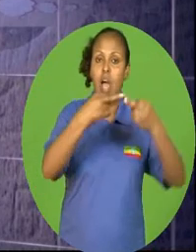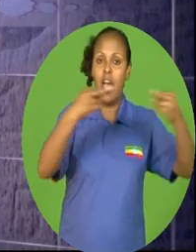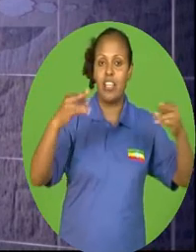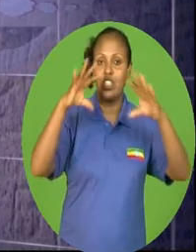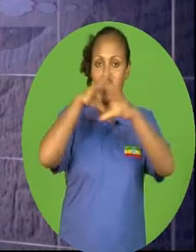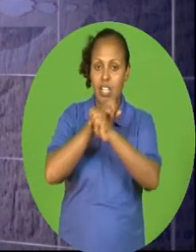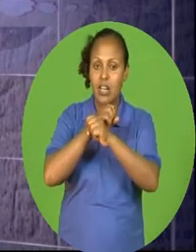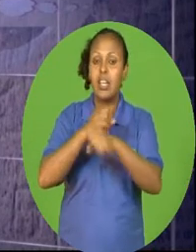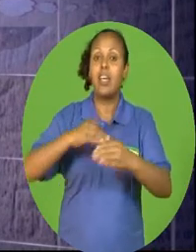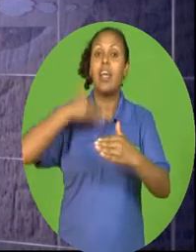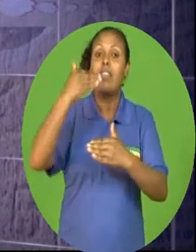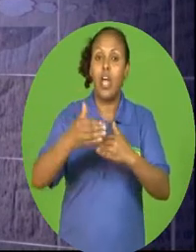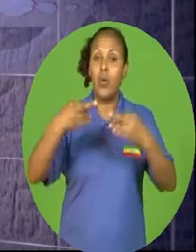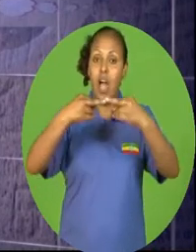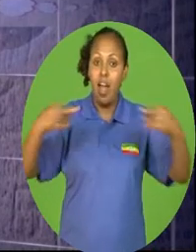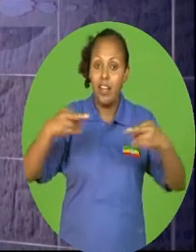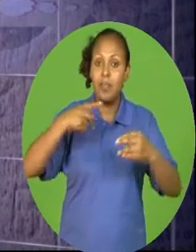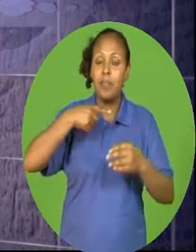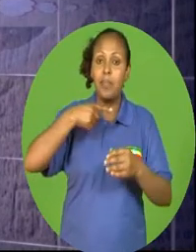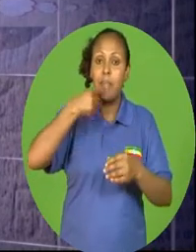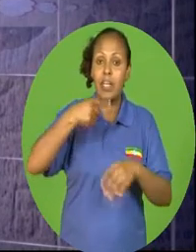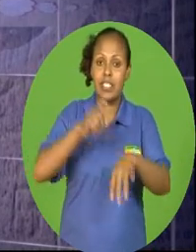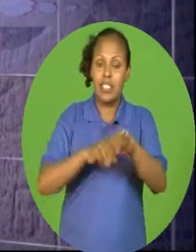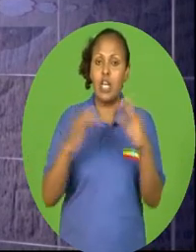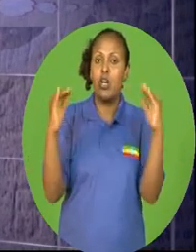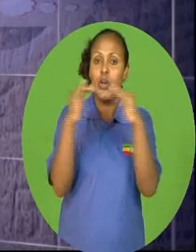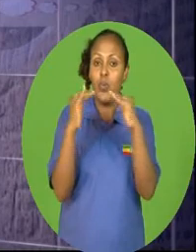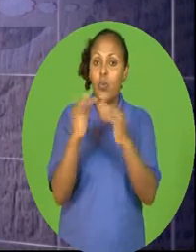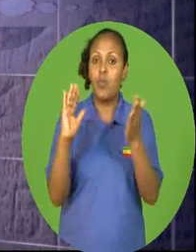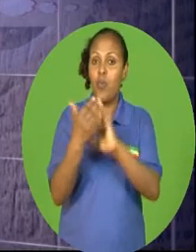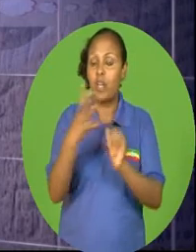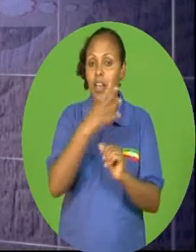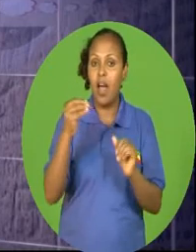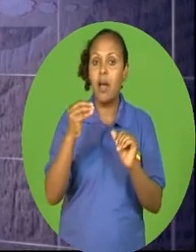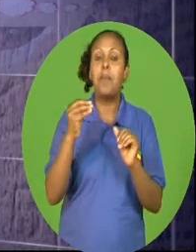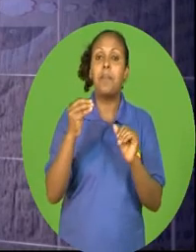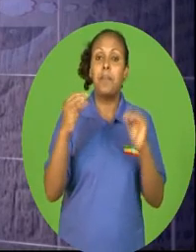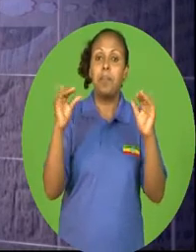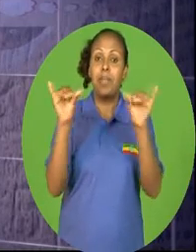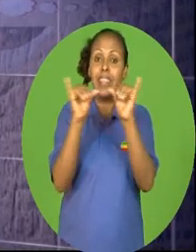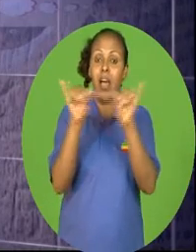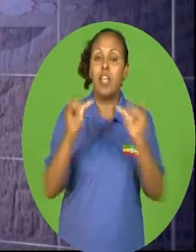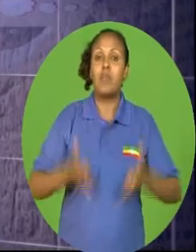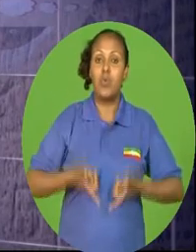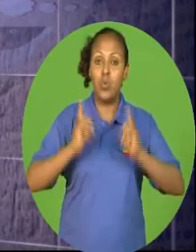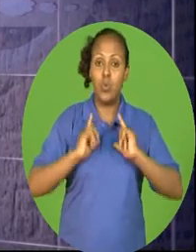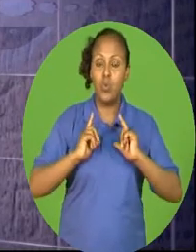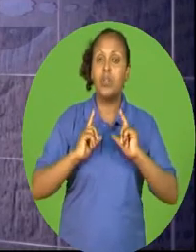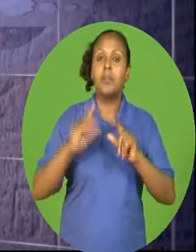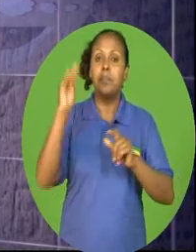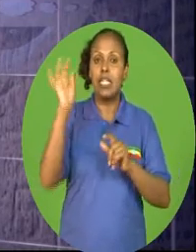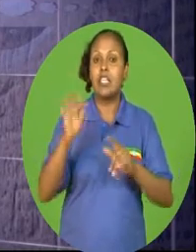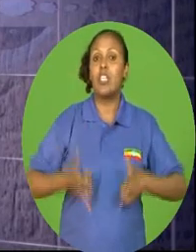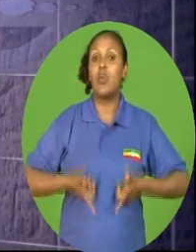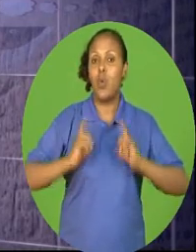ማለትም አንዱን ሐረግ ጨርሰን ቀጣዩን ሐረግ የምንናገርበት ጊዜ እኩል መሆንና ምጣኔ መኖሩ ግጥሙ